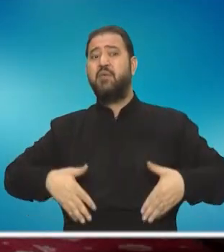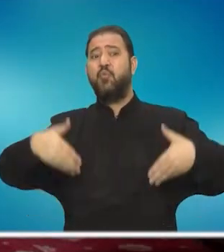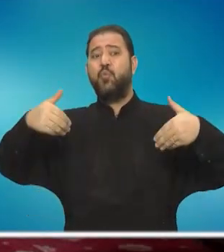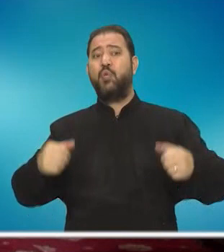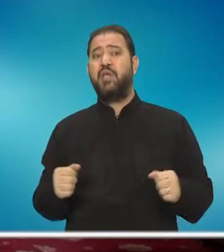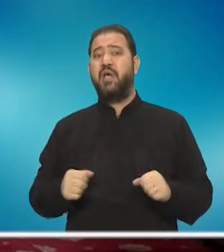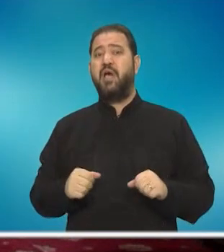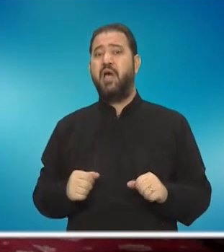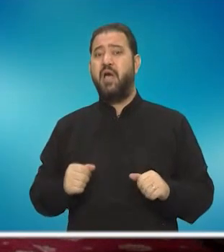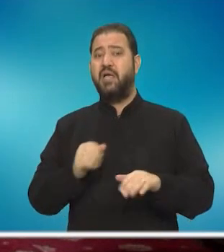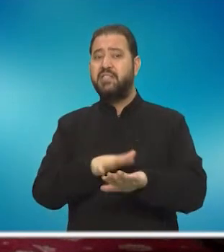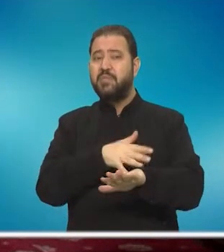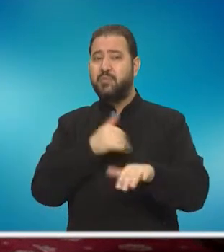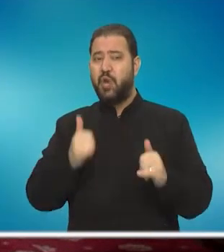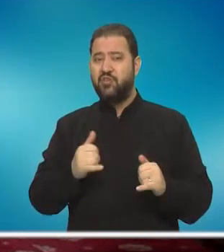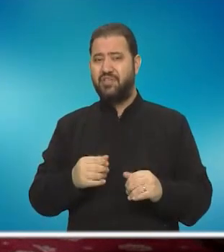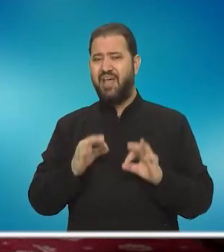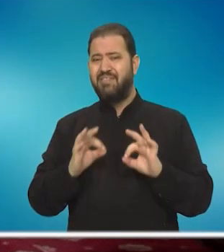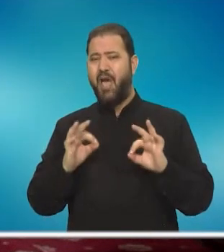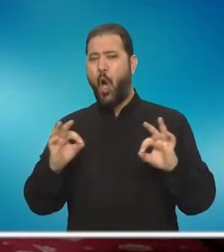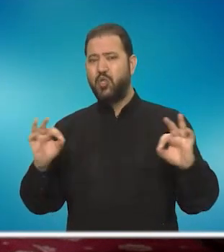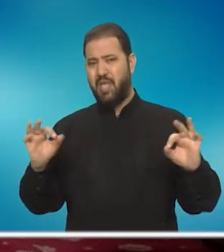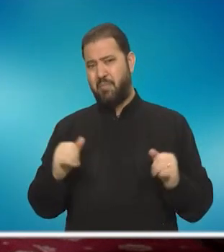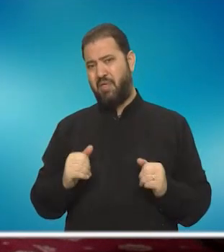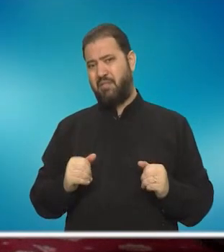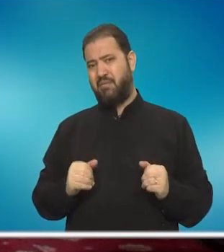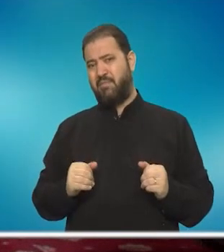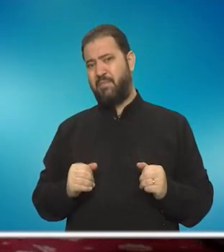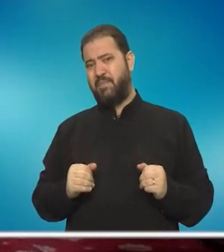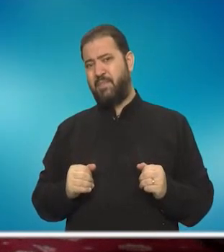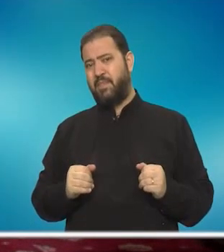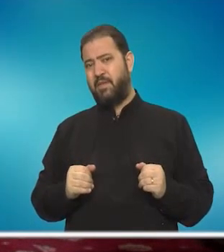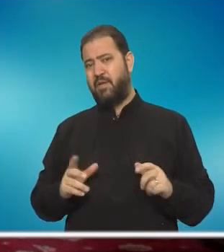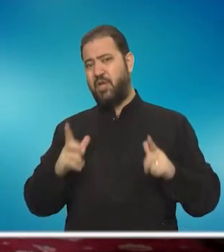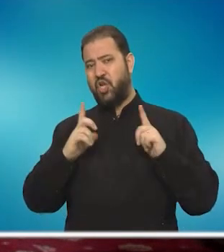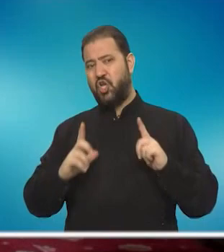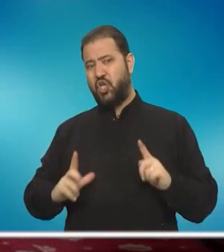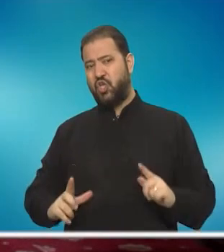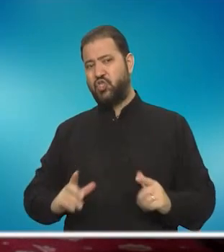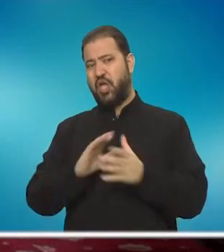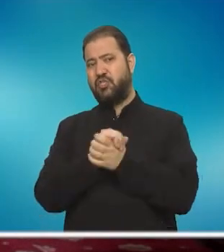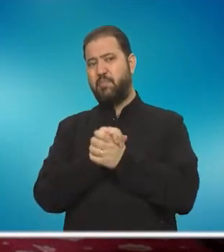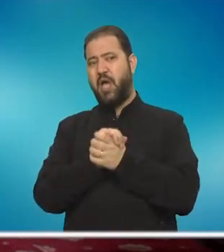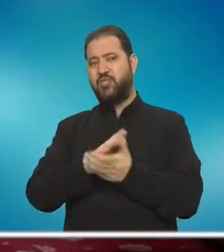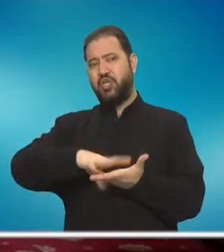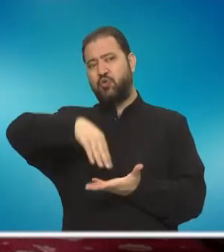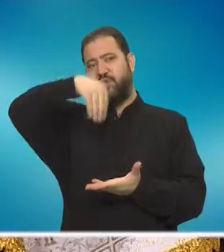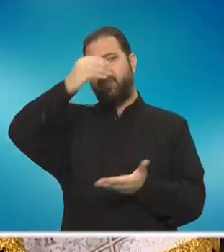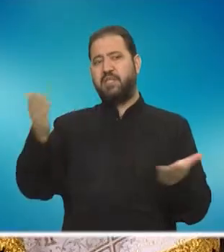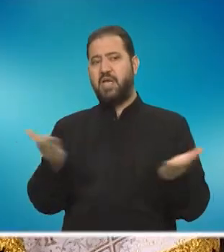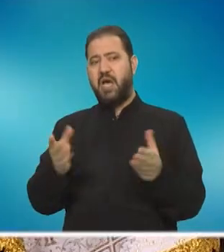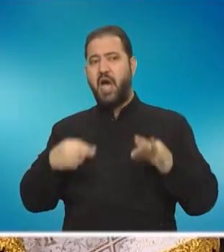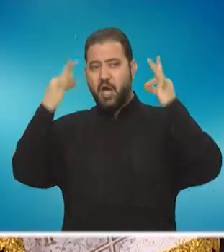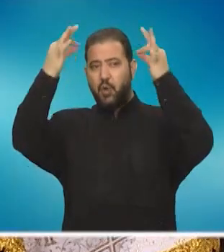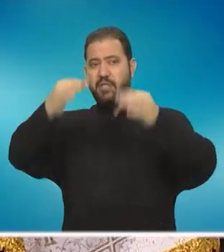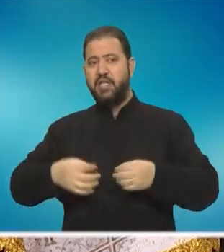bucuria, satisfacția duhovnicească și mai ales liniștea și pacea sufletească pe care ți-o